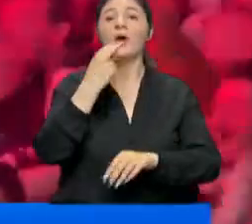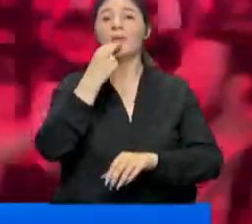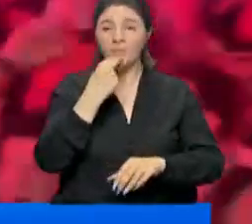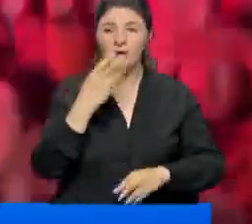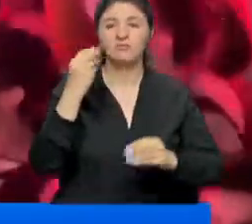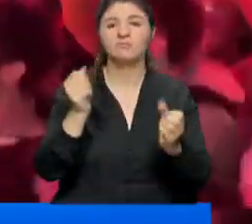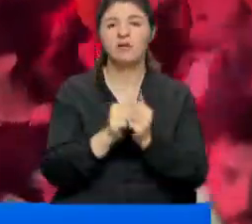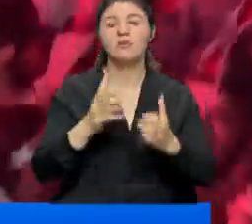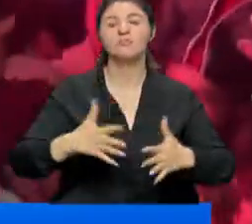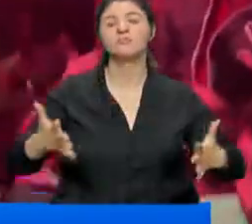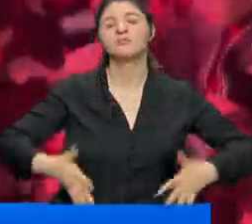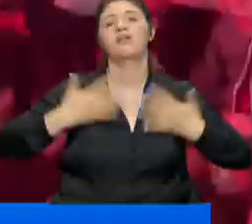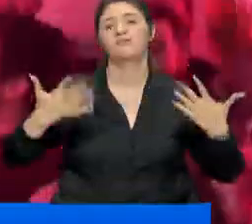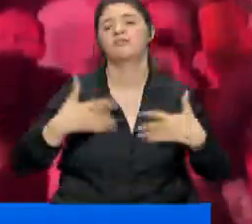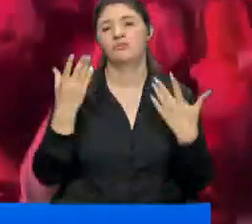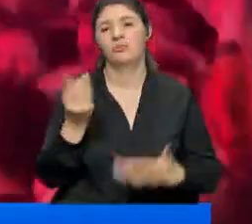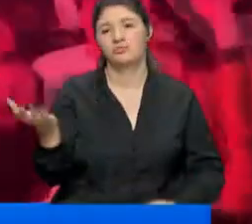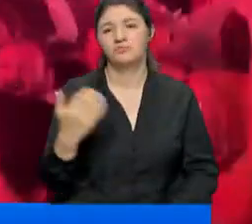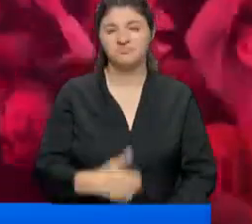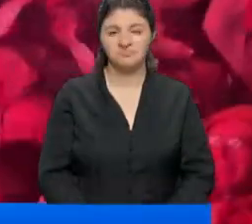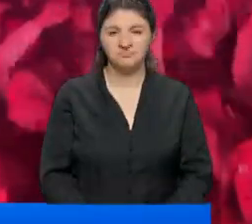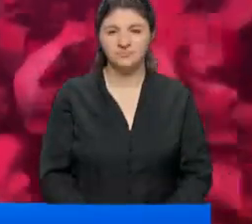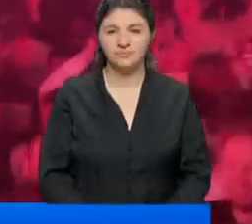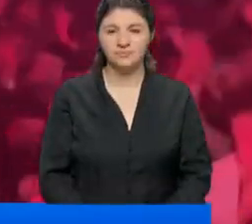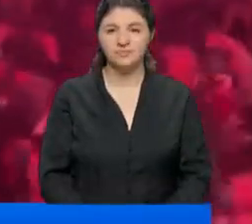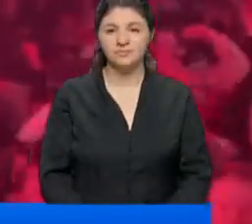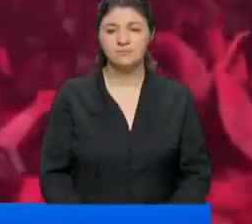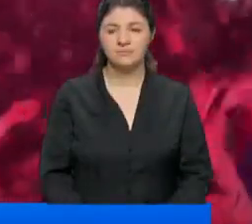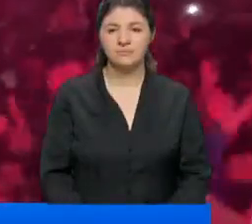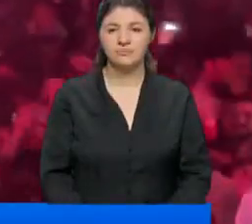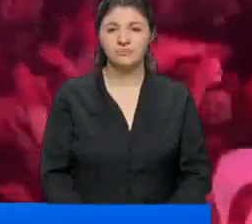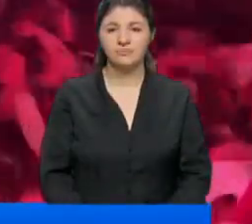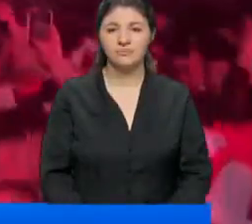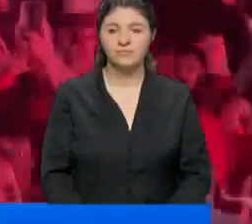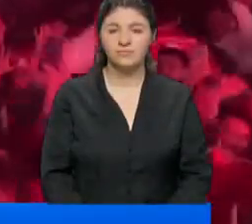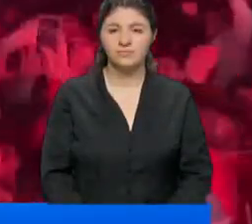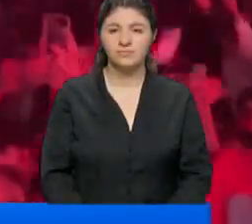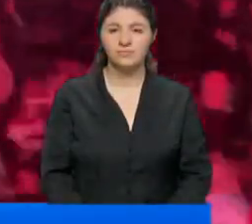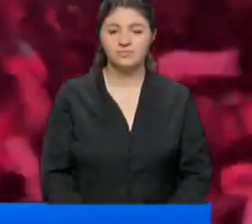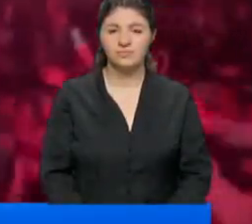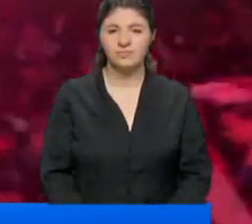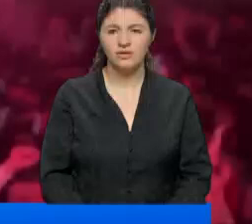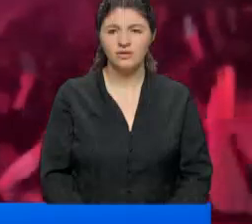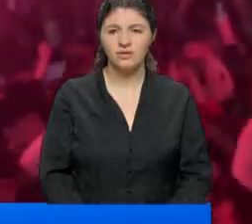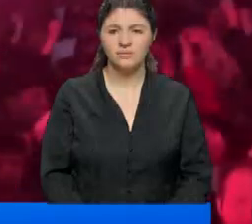düdüğünün çalmasıyla da büyük Sevinç yaşandı kırık bir süredir ve Pepee Pepee Pepee Pepee Pepee